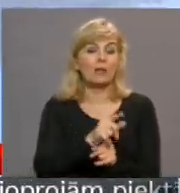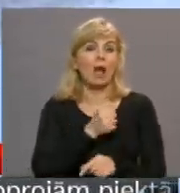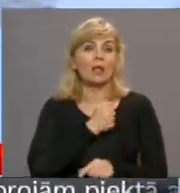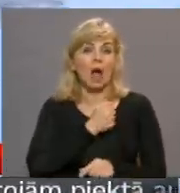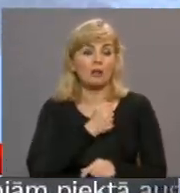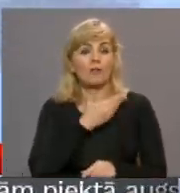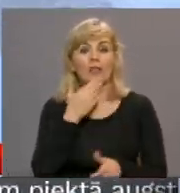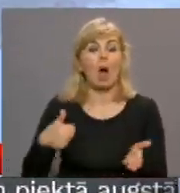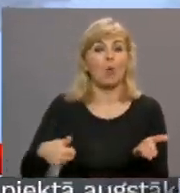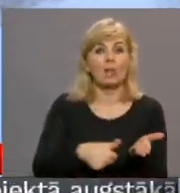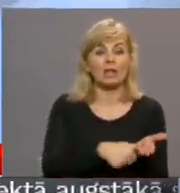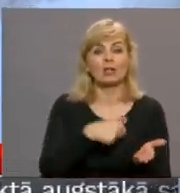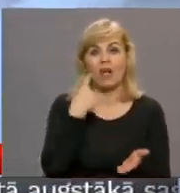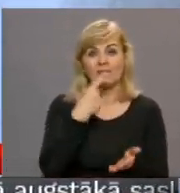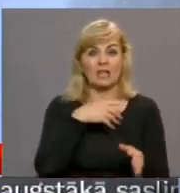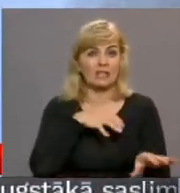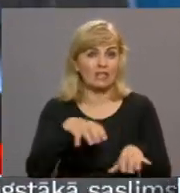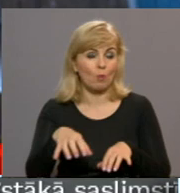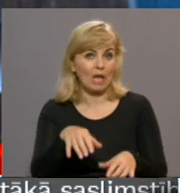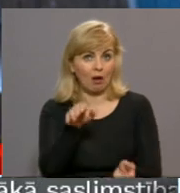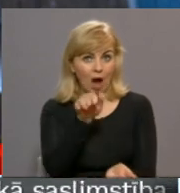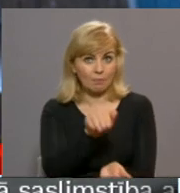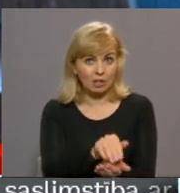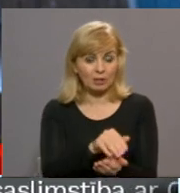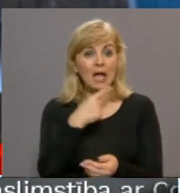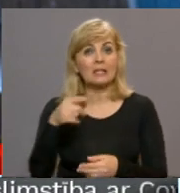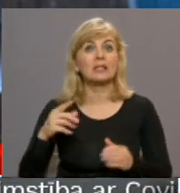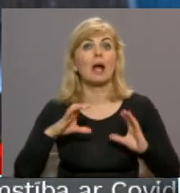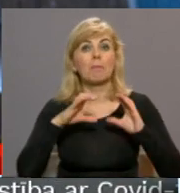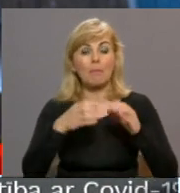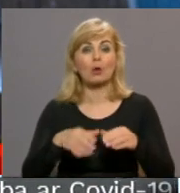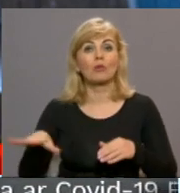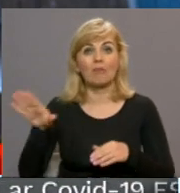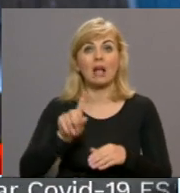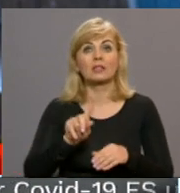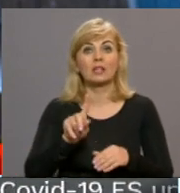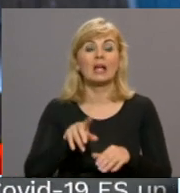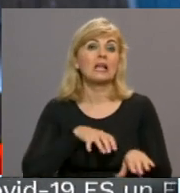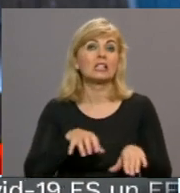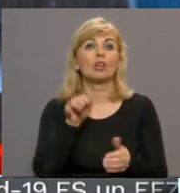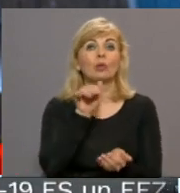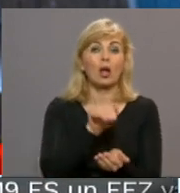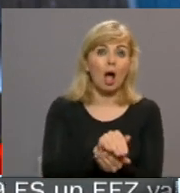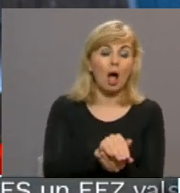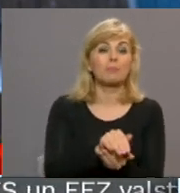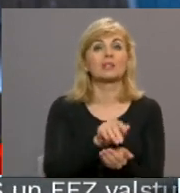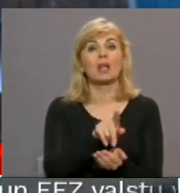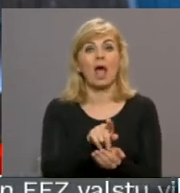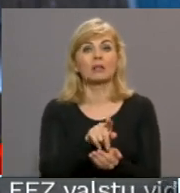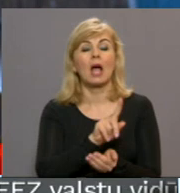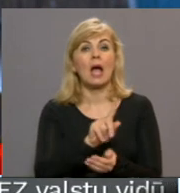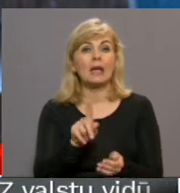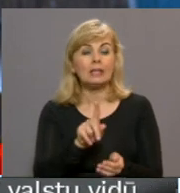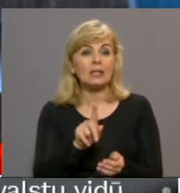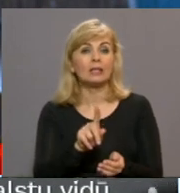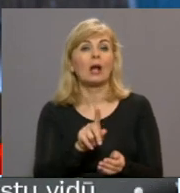aizvien nav reģistrēta neviena dzīvnieku kapsēta. Citās pasaules valstīs jau ir šādas dzīvnieku kapsētas, kur tiek piekopta tā kultūra